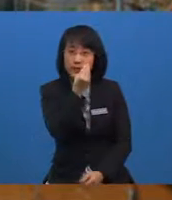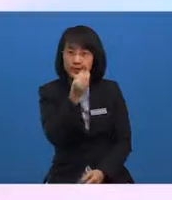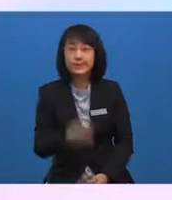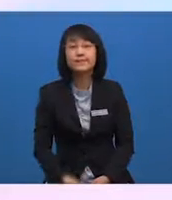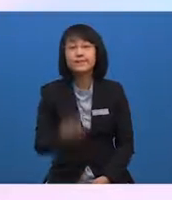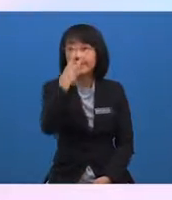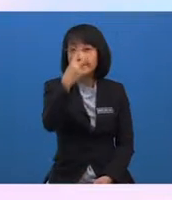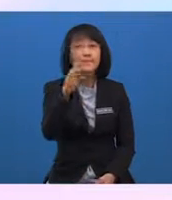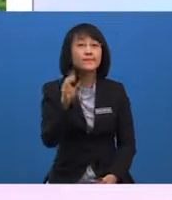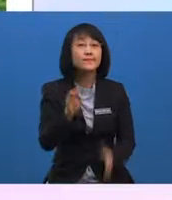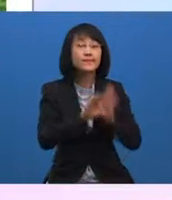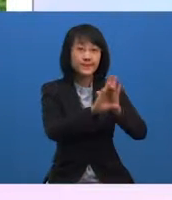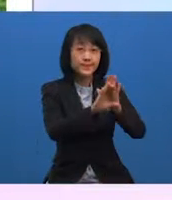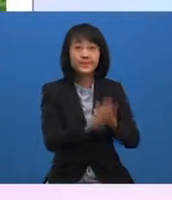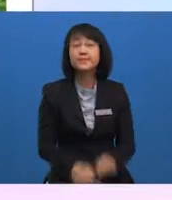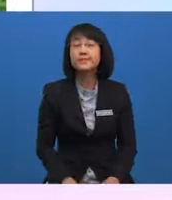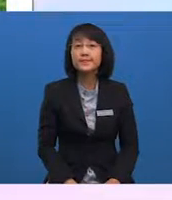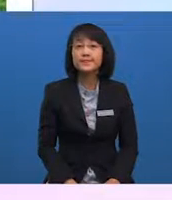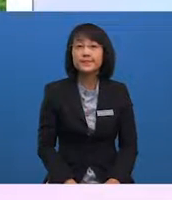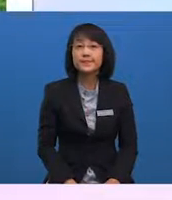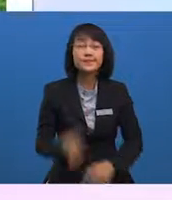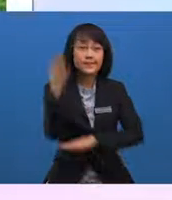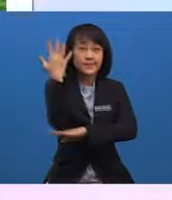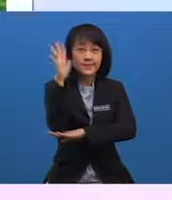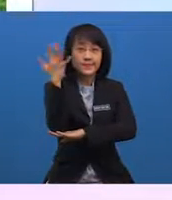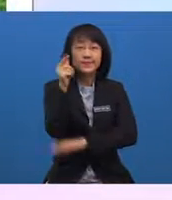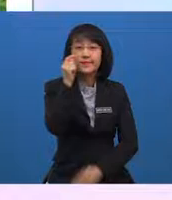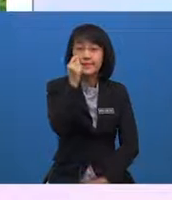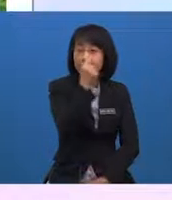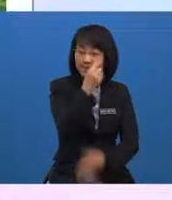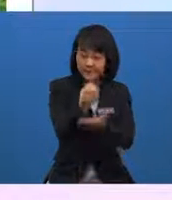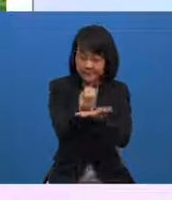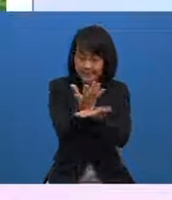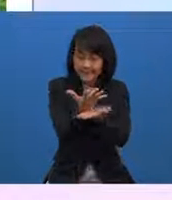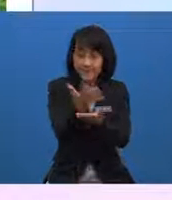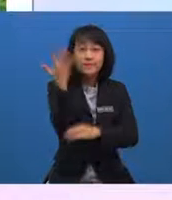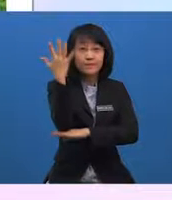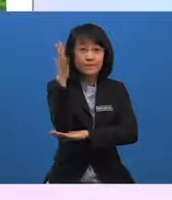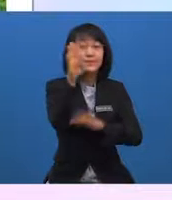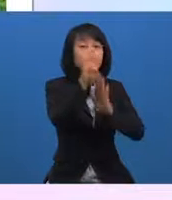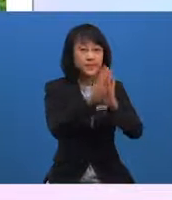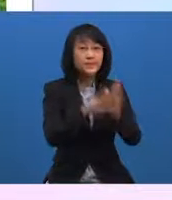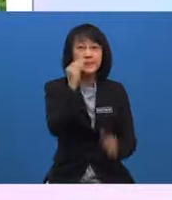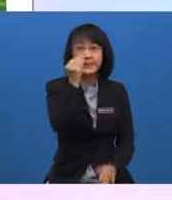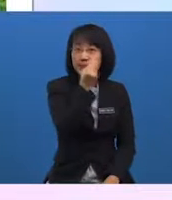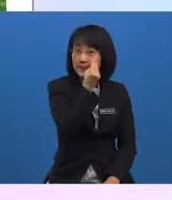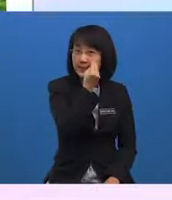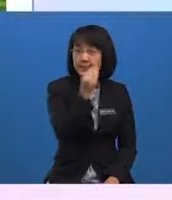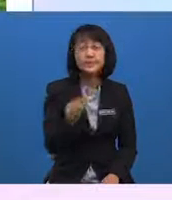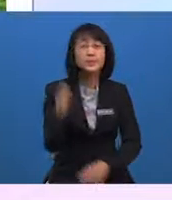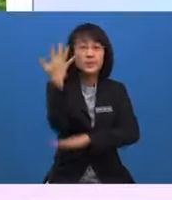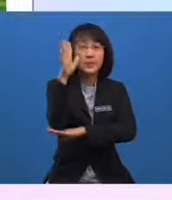diberikan. Pokok teratai ialah pokok berbunga. Manakala, pokok paku-pakis